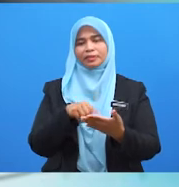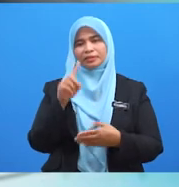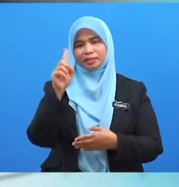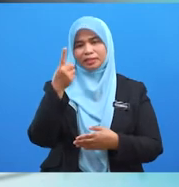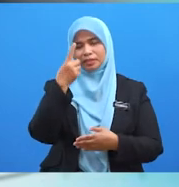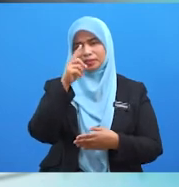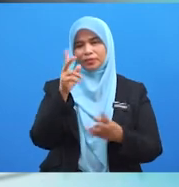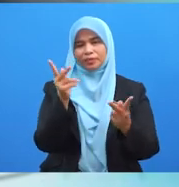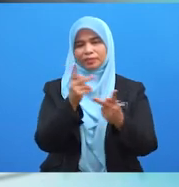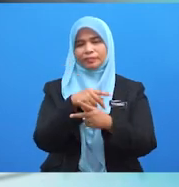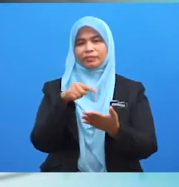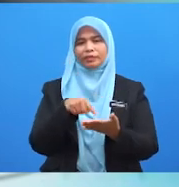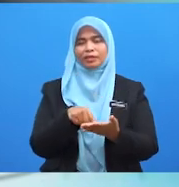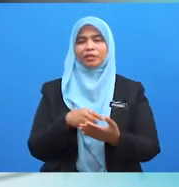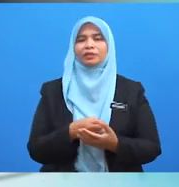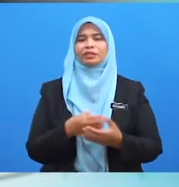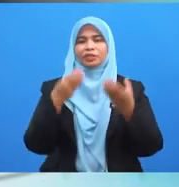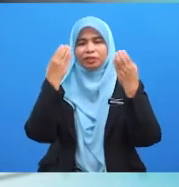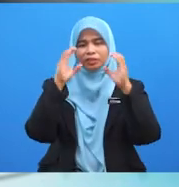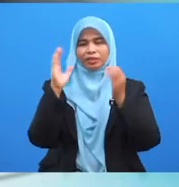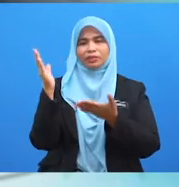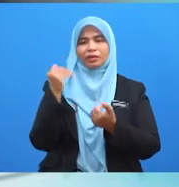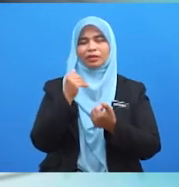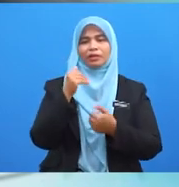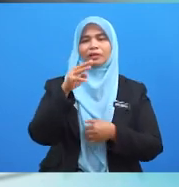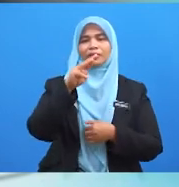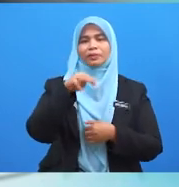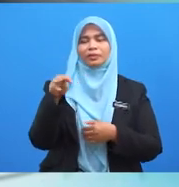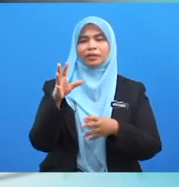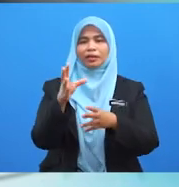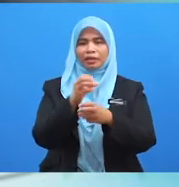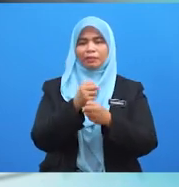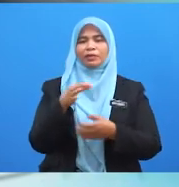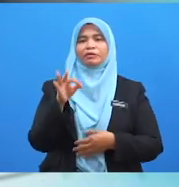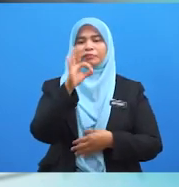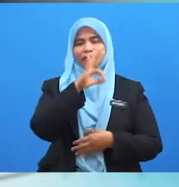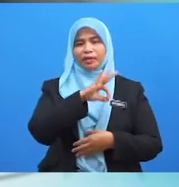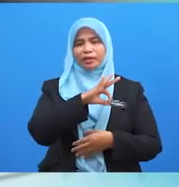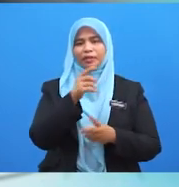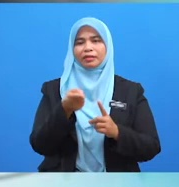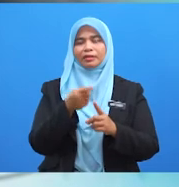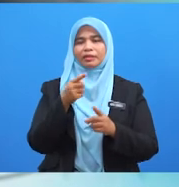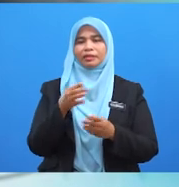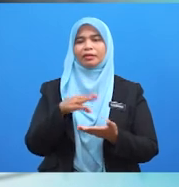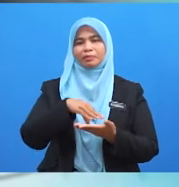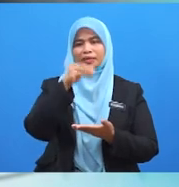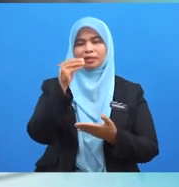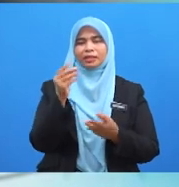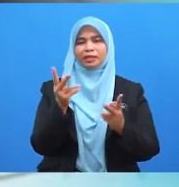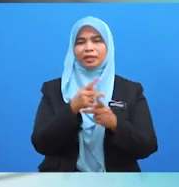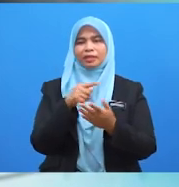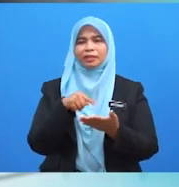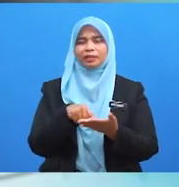sahaja episod kali ini. Cikgu Dashima berharap murid-murid dapat manfaat dari pembelajaran kali